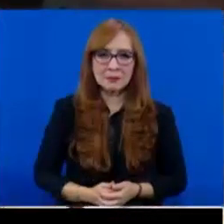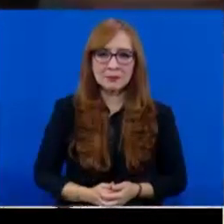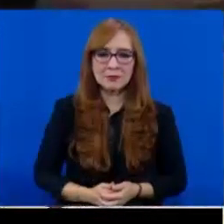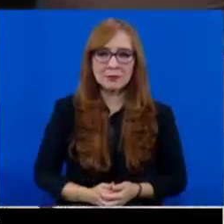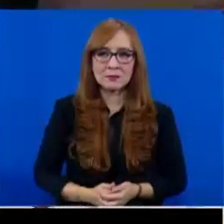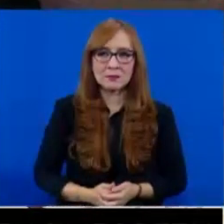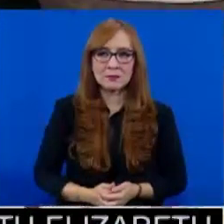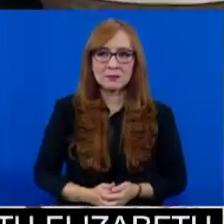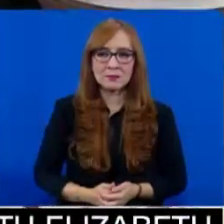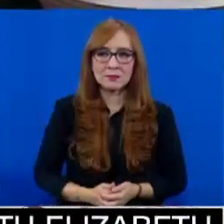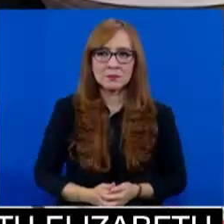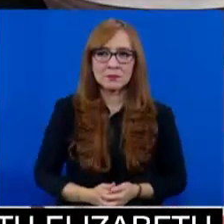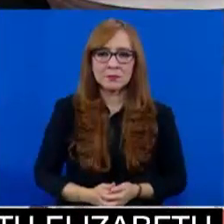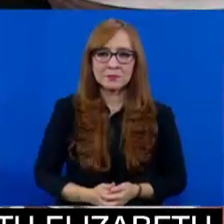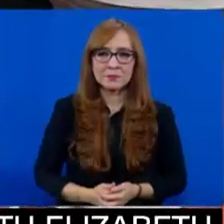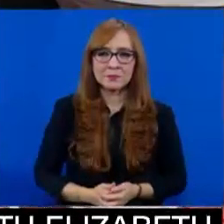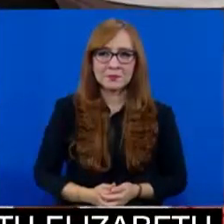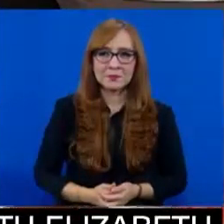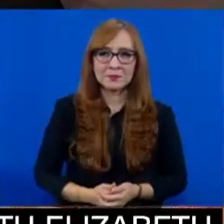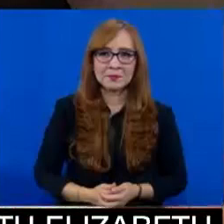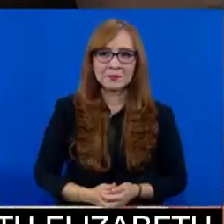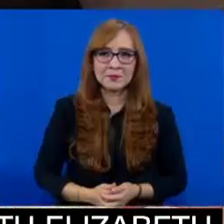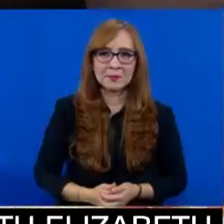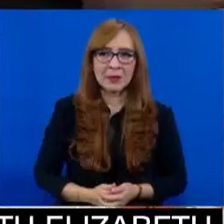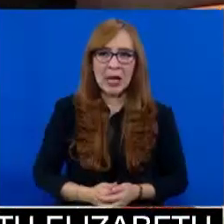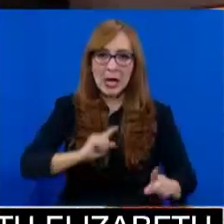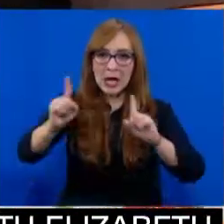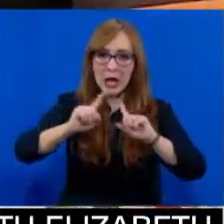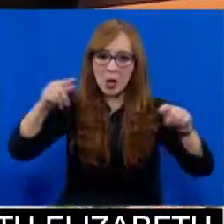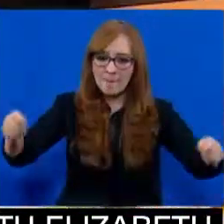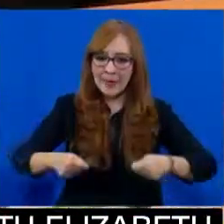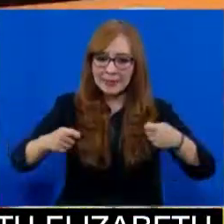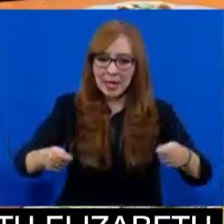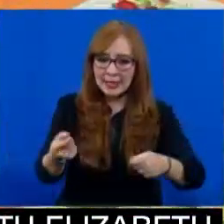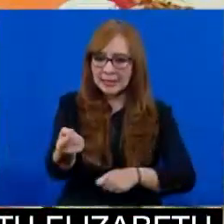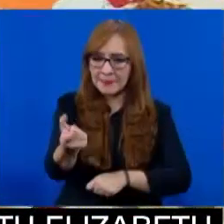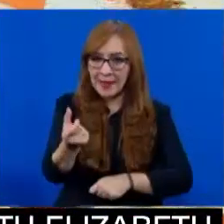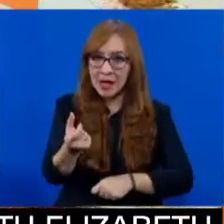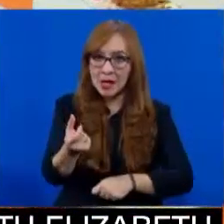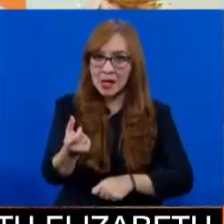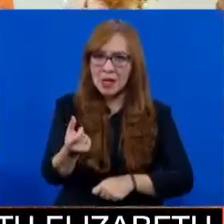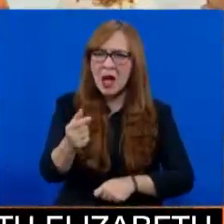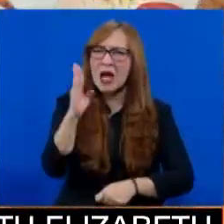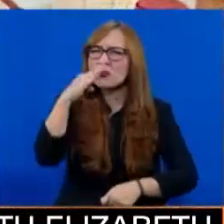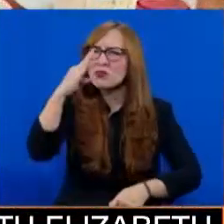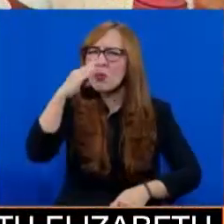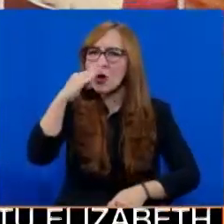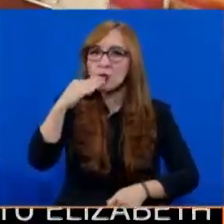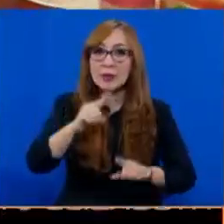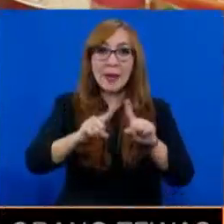Kalau nggak dimasaknya kita nggak lama, jadinya tuh bakal amis. Nah, karena masaknya terlalu lama, terus bakal rempah-rempah juga, jadi nggak amis sama